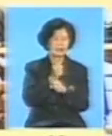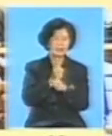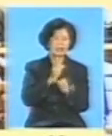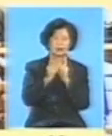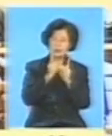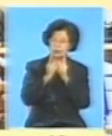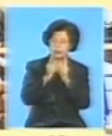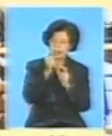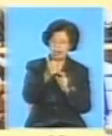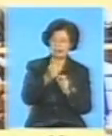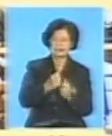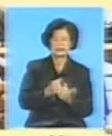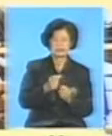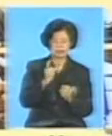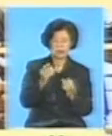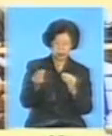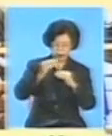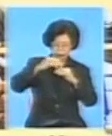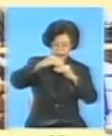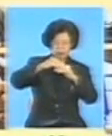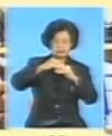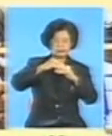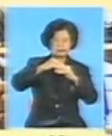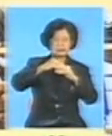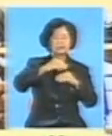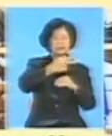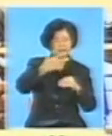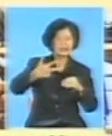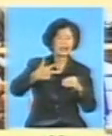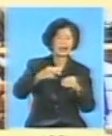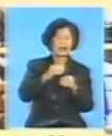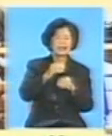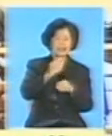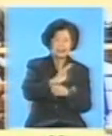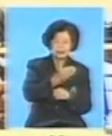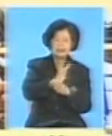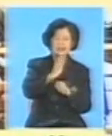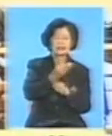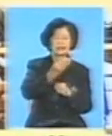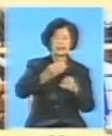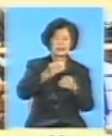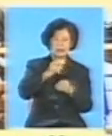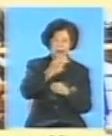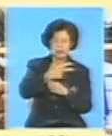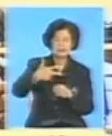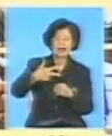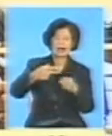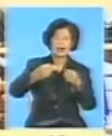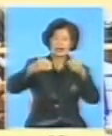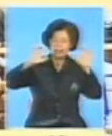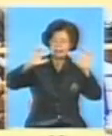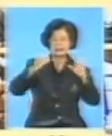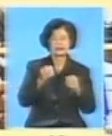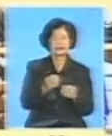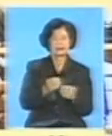ยได้แล้วก็บางครั้งต้องเพิ่มเติมในเรื่องของภาษาธุรกิจภาษาราชการอะไรเข้าไปด้วยนะแล้วแต่คนเขาต้